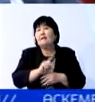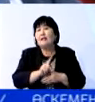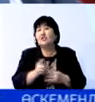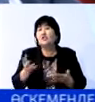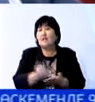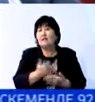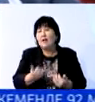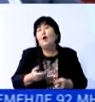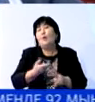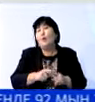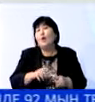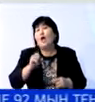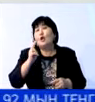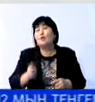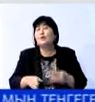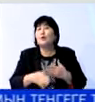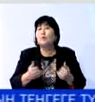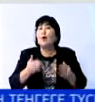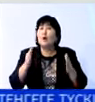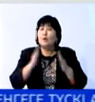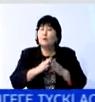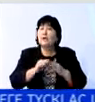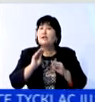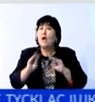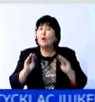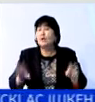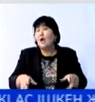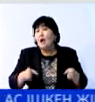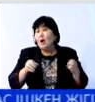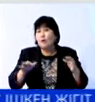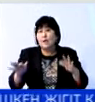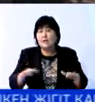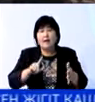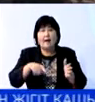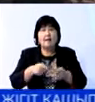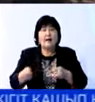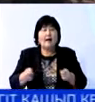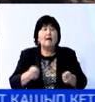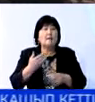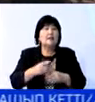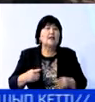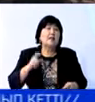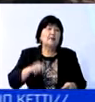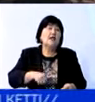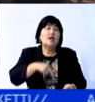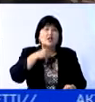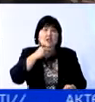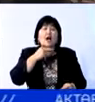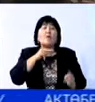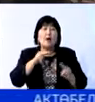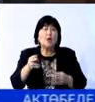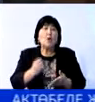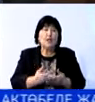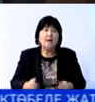алынды. Олар әлеуметтік көмек алатын отбасылардың үйіне орнатылған. Қауіпсіздік шаралары қала әкімдігі мен сала мамандарының жіті бақылауында.